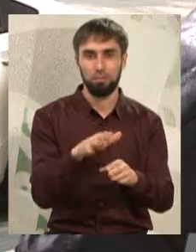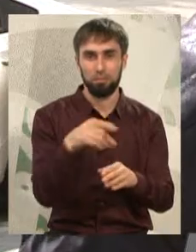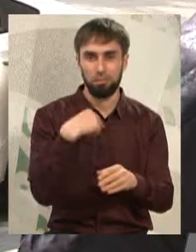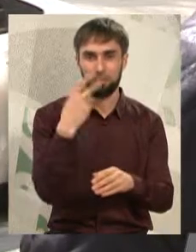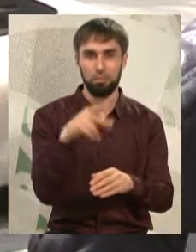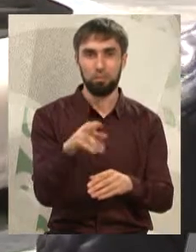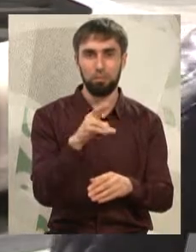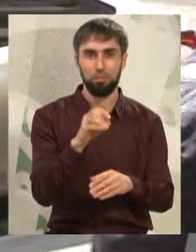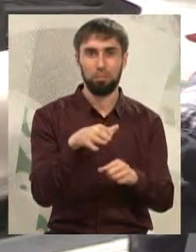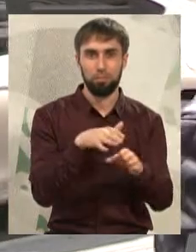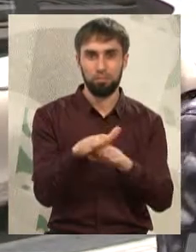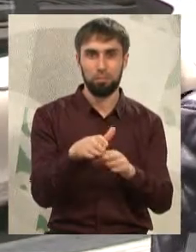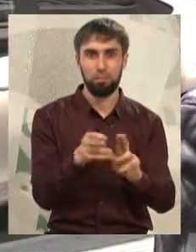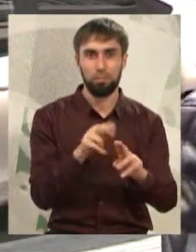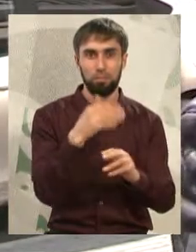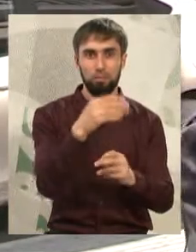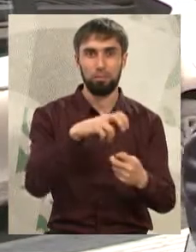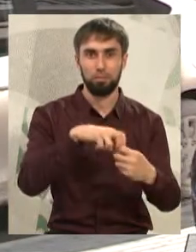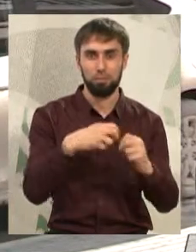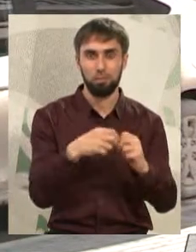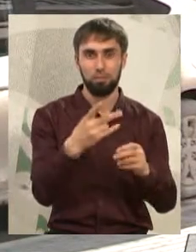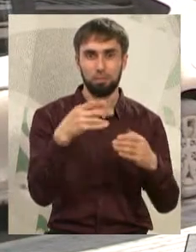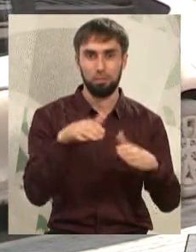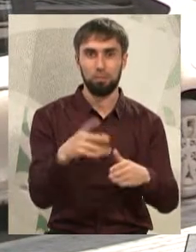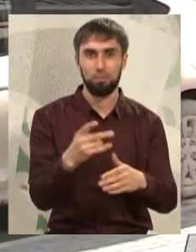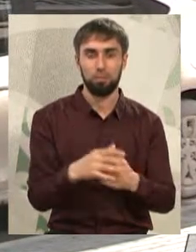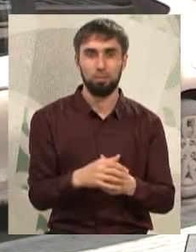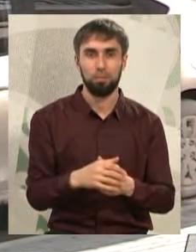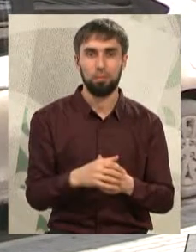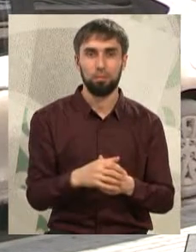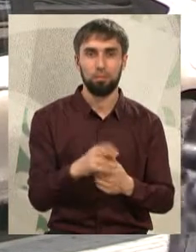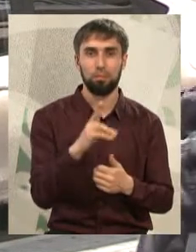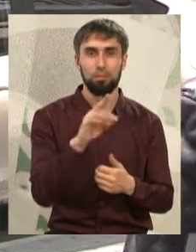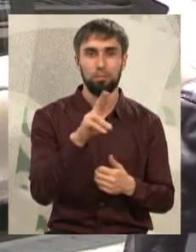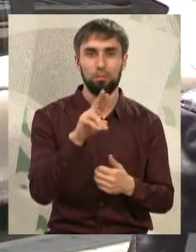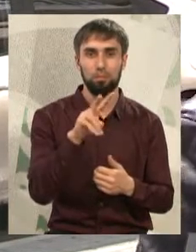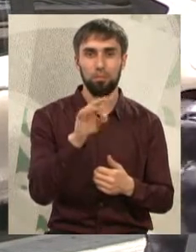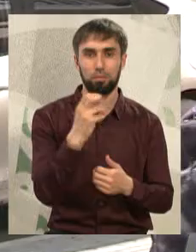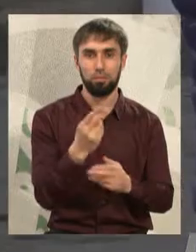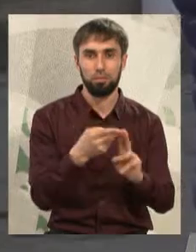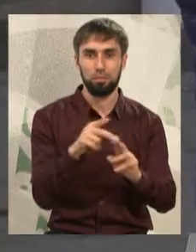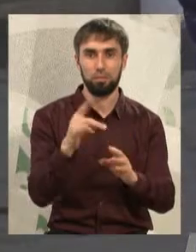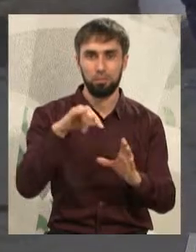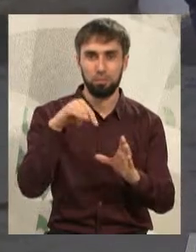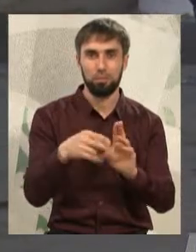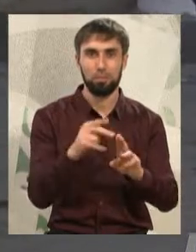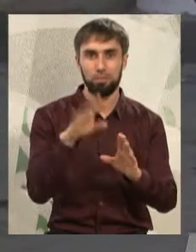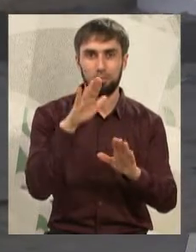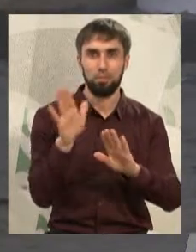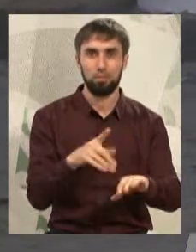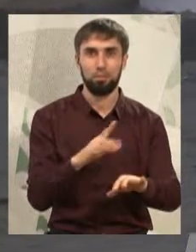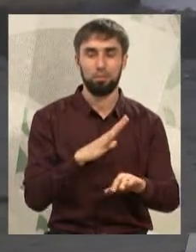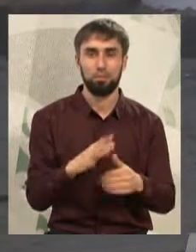забитый был. Я им сказал, это ваша проблема, решайте, вот колодец забитый, пробейте и сделайте. Основать свой ТСЖ